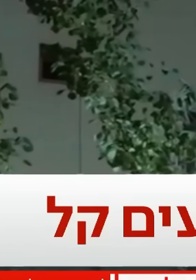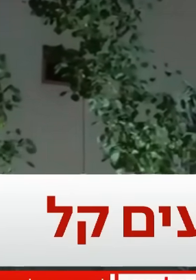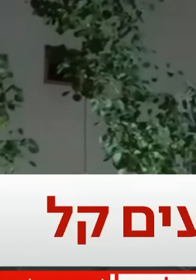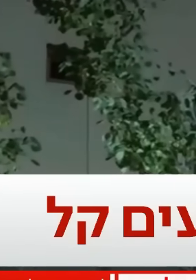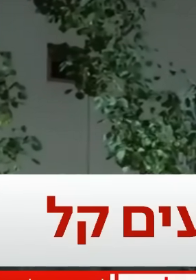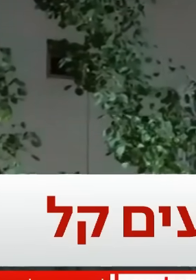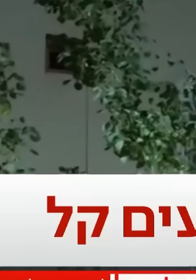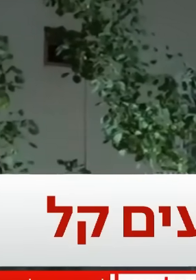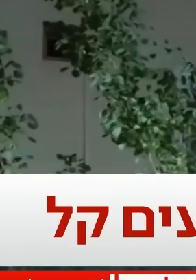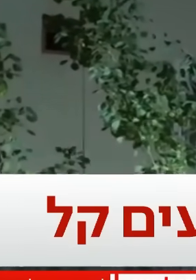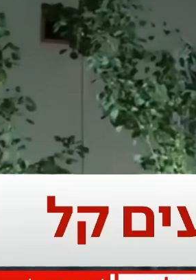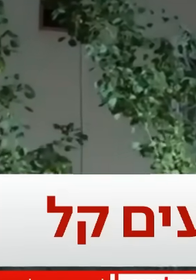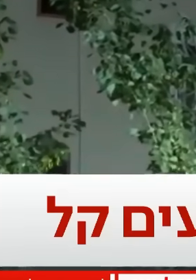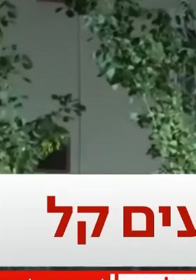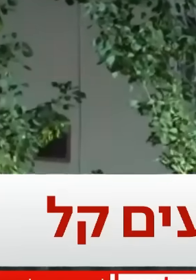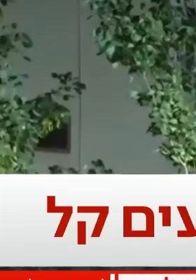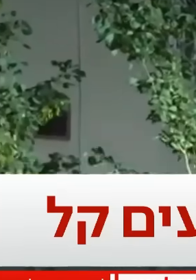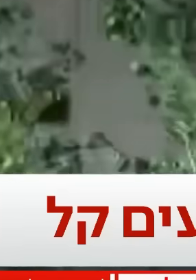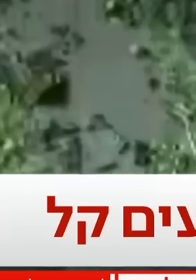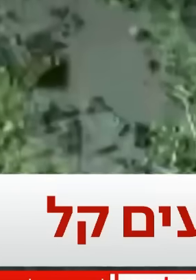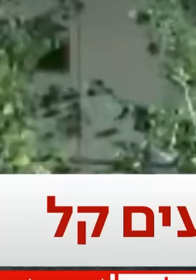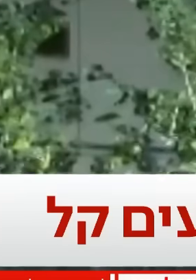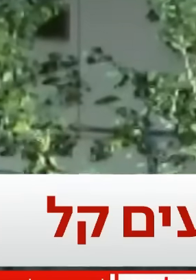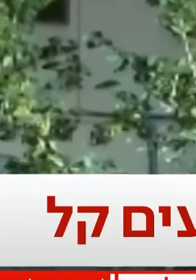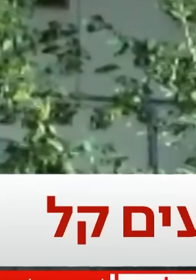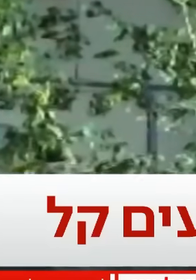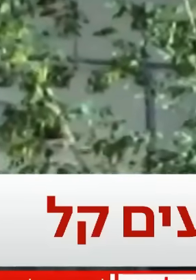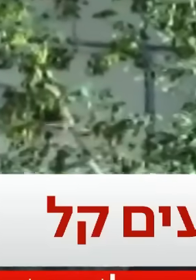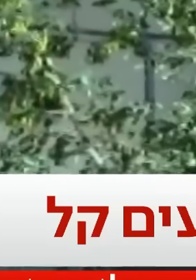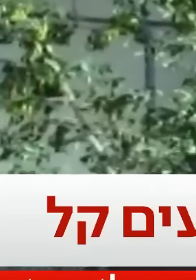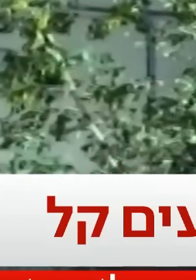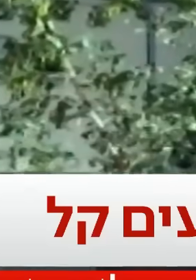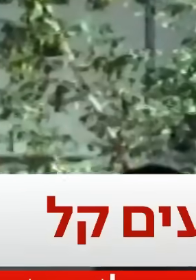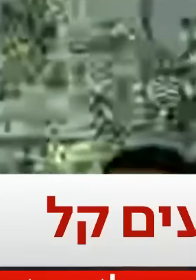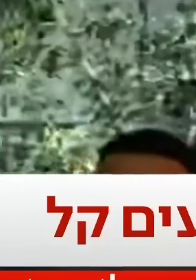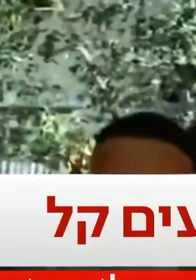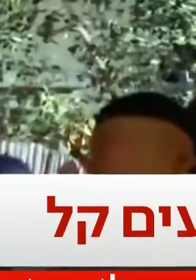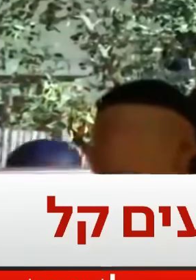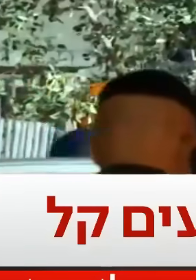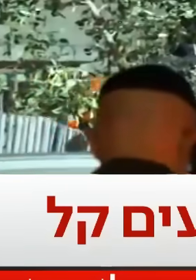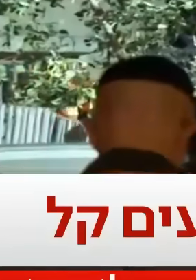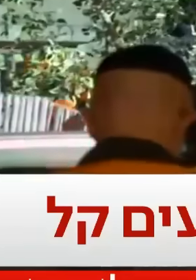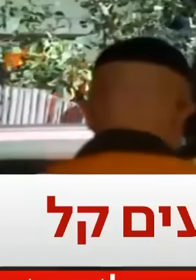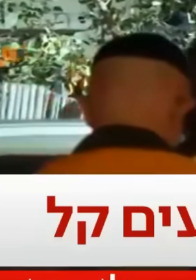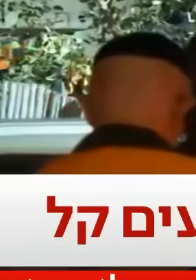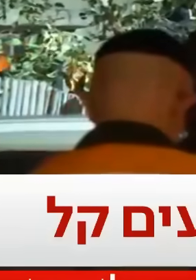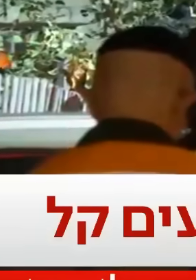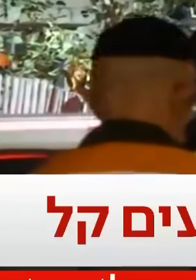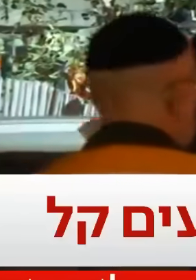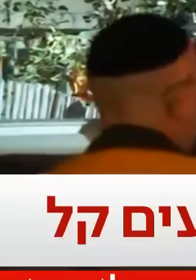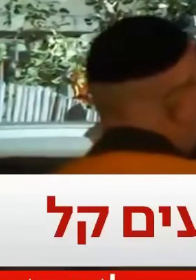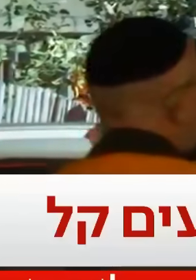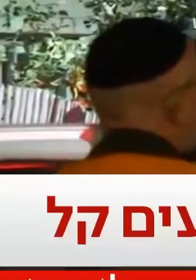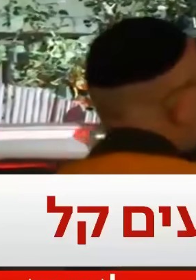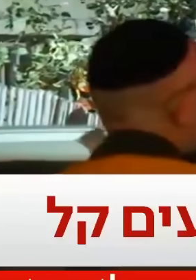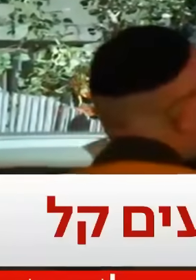להגיע עד ככה, במקרה הזה, זה הבניין האמצעי שבתוך כל בניין הרכבת, אז באמת ככה הם